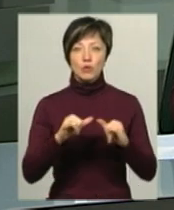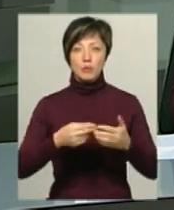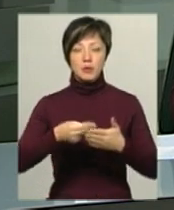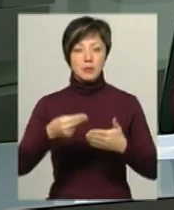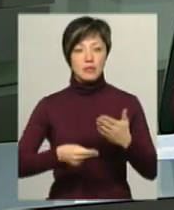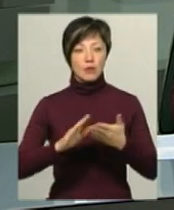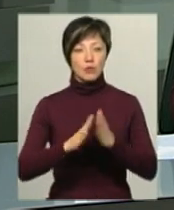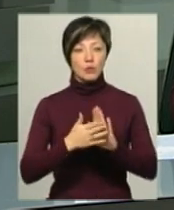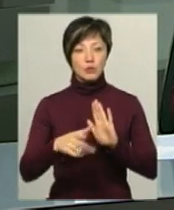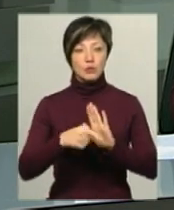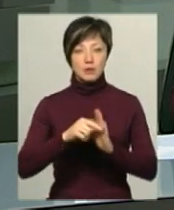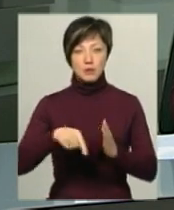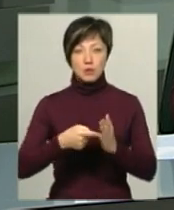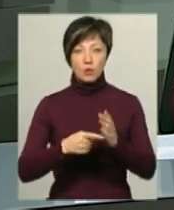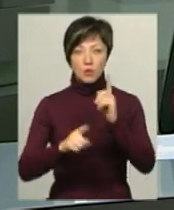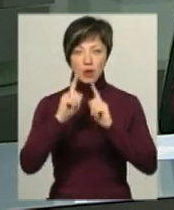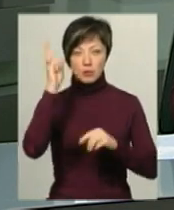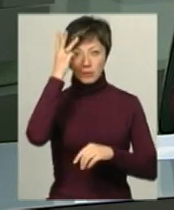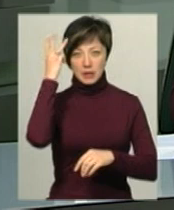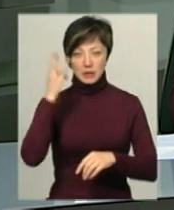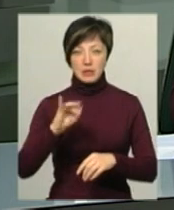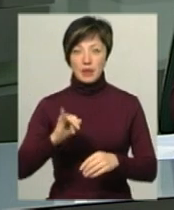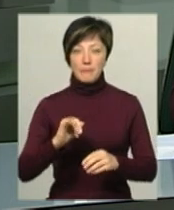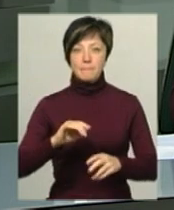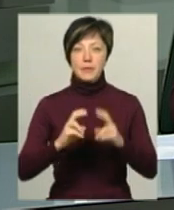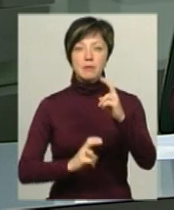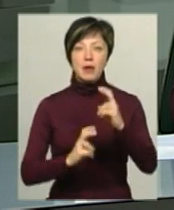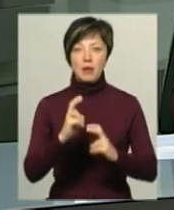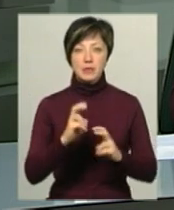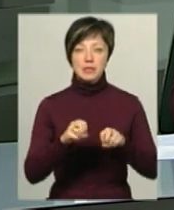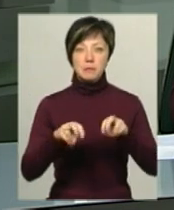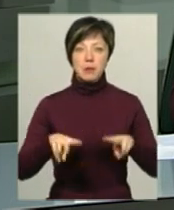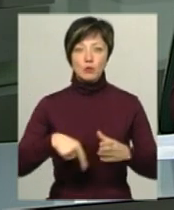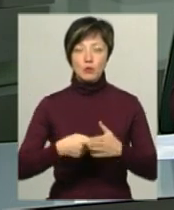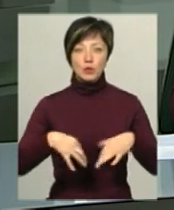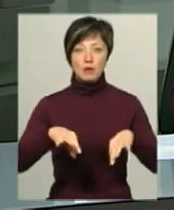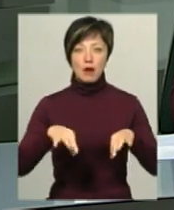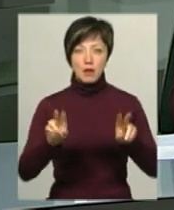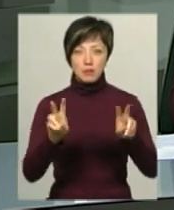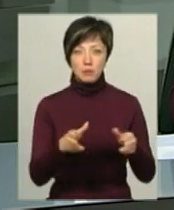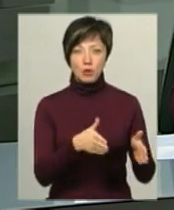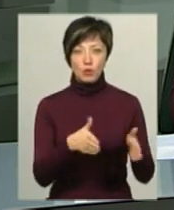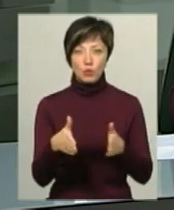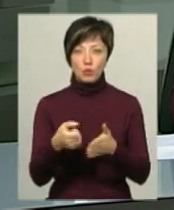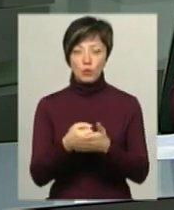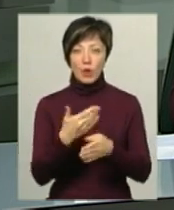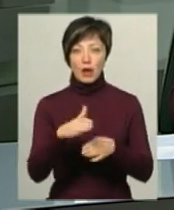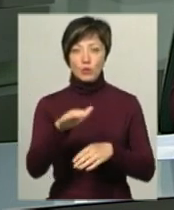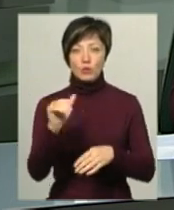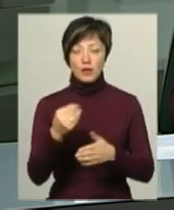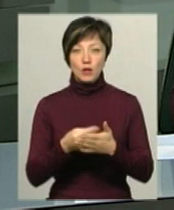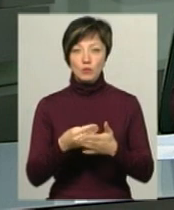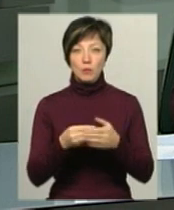підписав угоду із Хмельницькою міською радою та міським комунальним підприємством «Спецкомунтранс» про підготовку до кредитування на